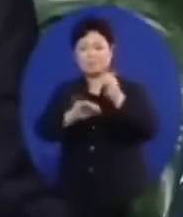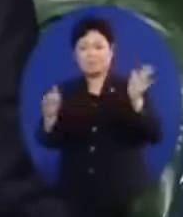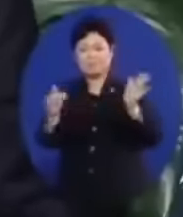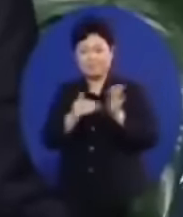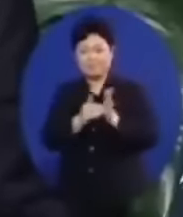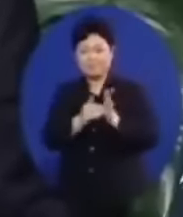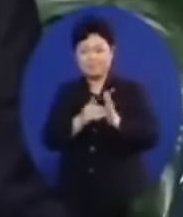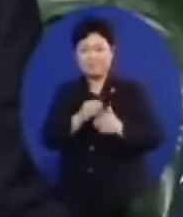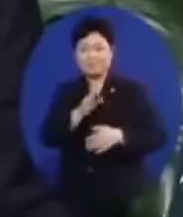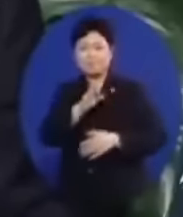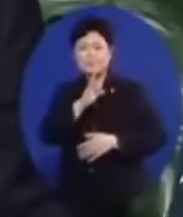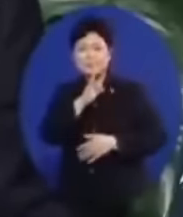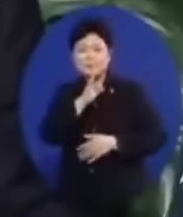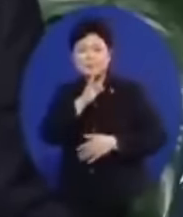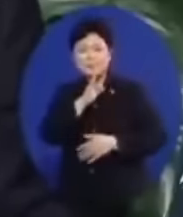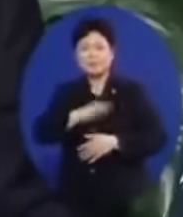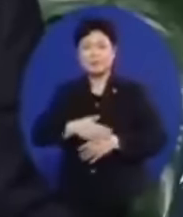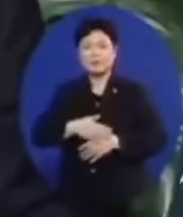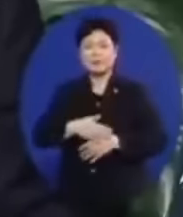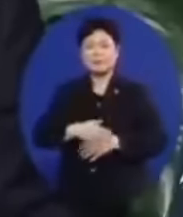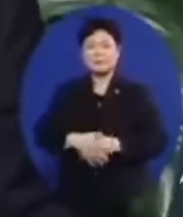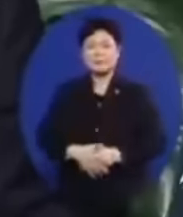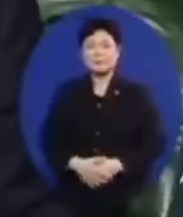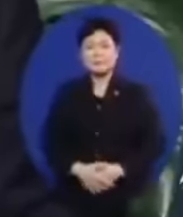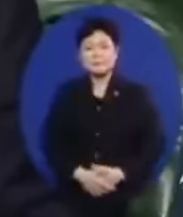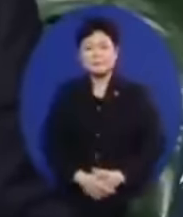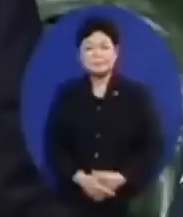내가 장삼으로 저로 만족해 하며 나의 구원으로 보이리라.